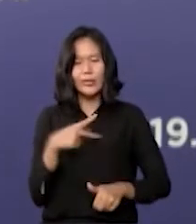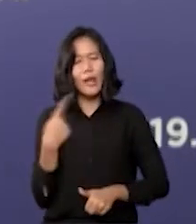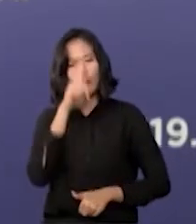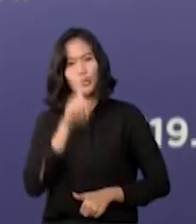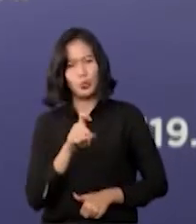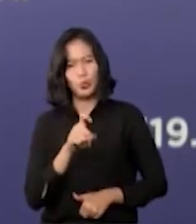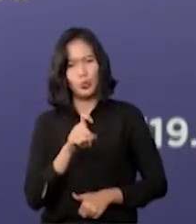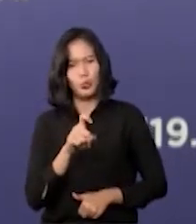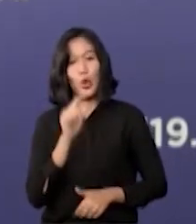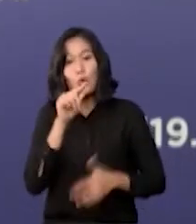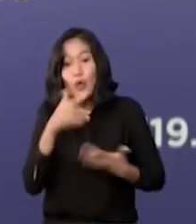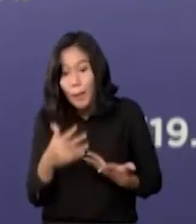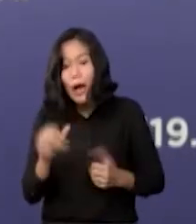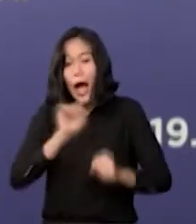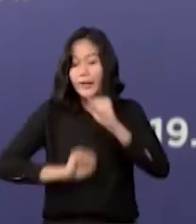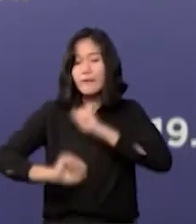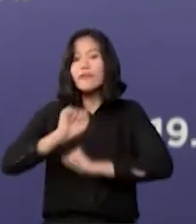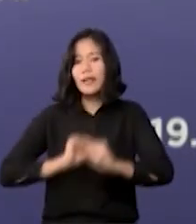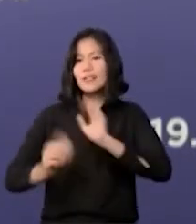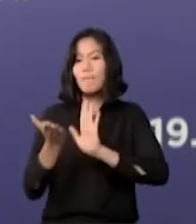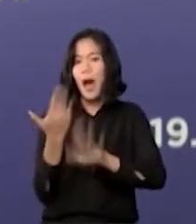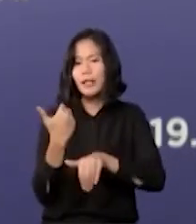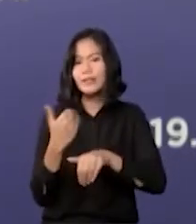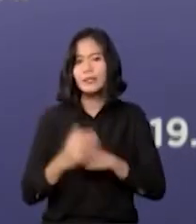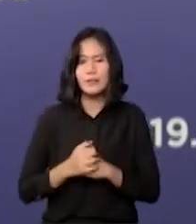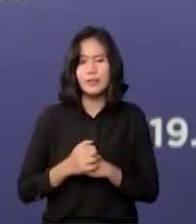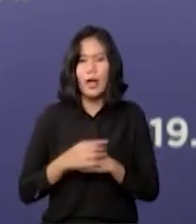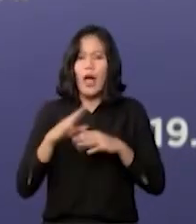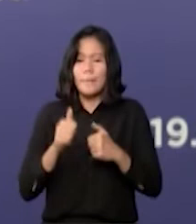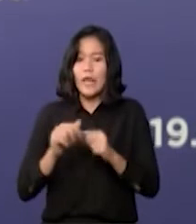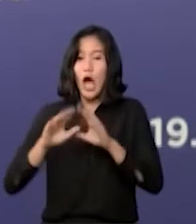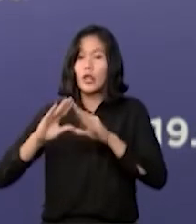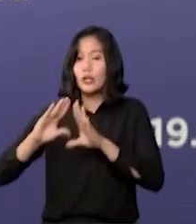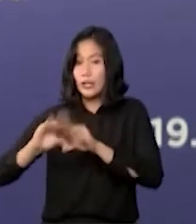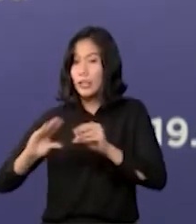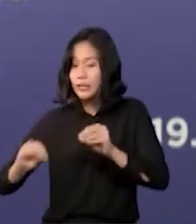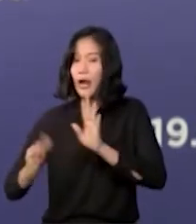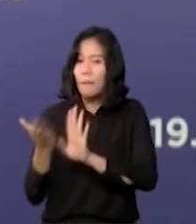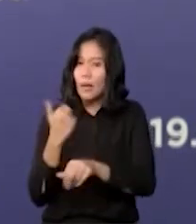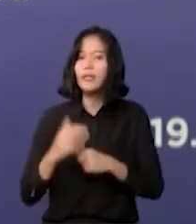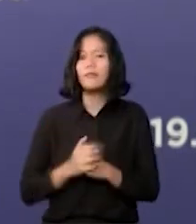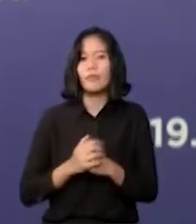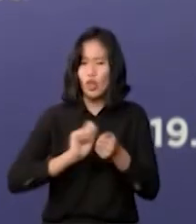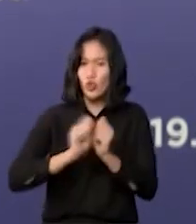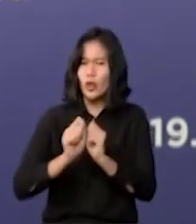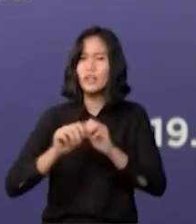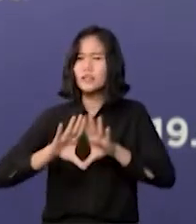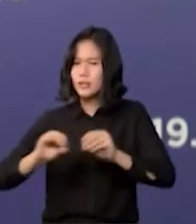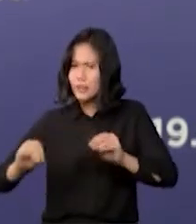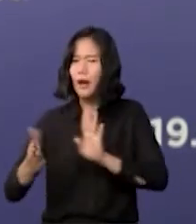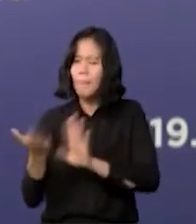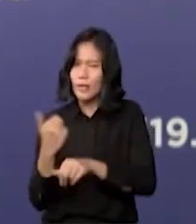agar kita bisa produktif kembali dan kemudian bisa menjalankan tugas kita kembali dan kemudian